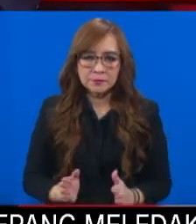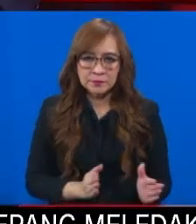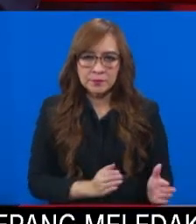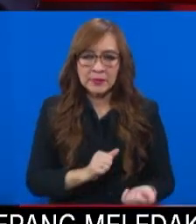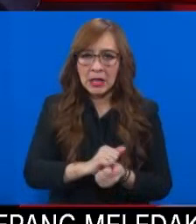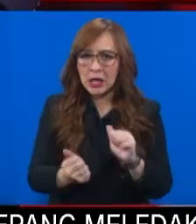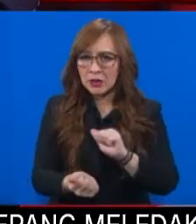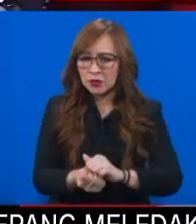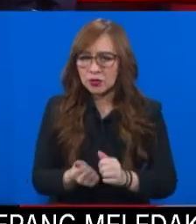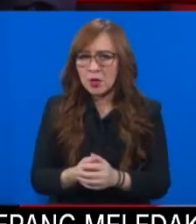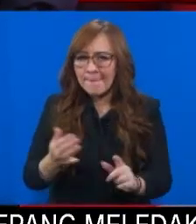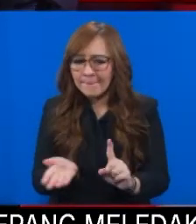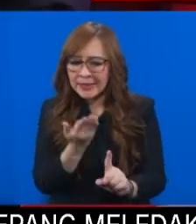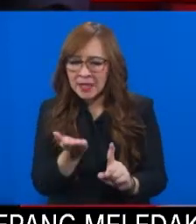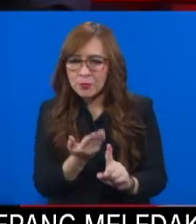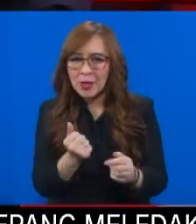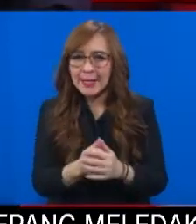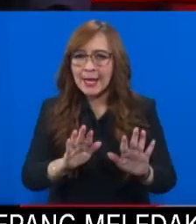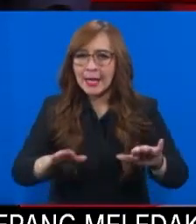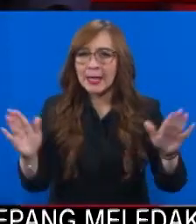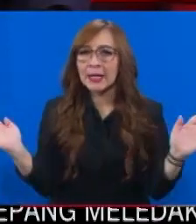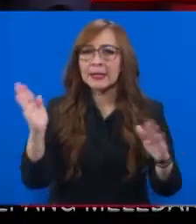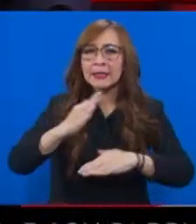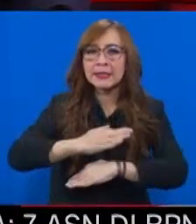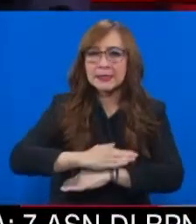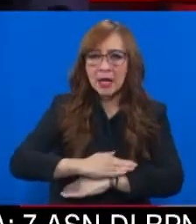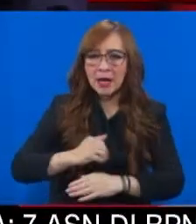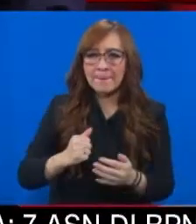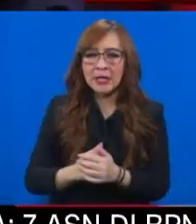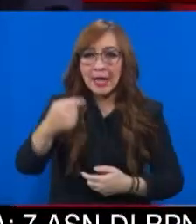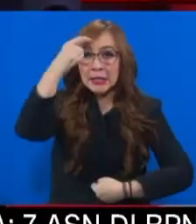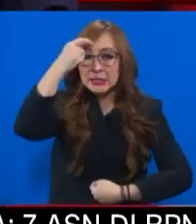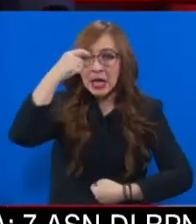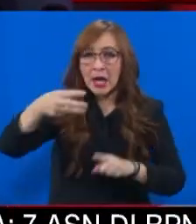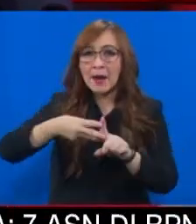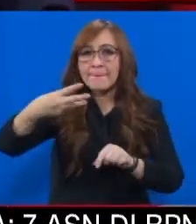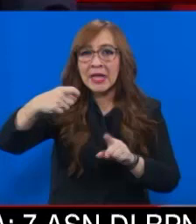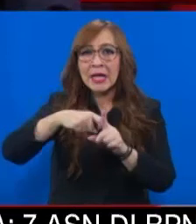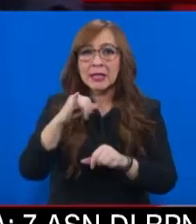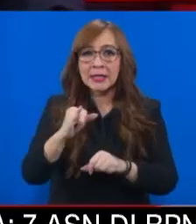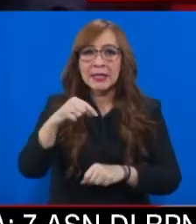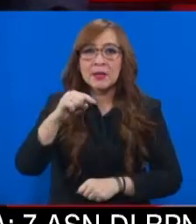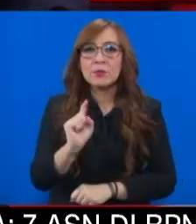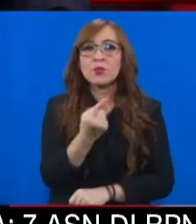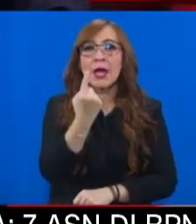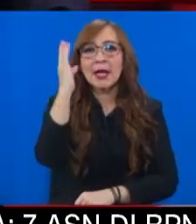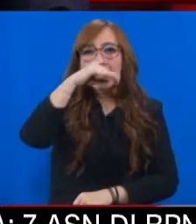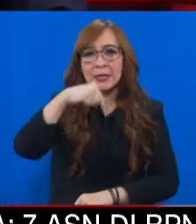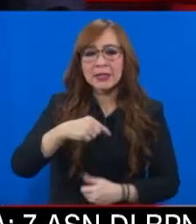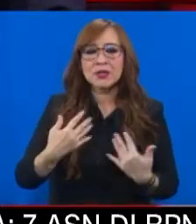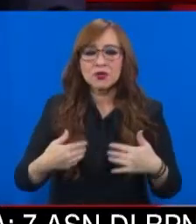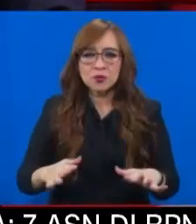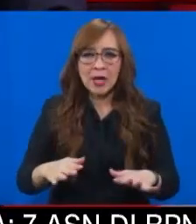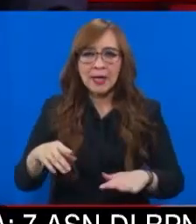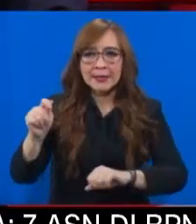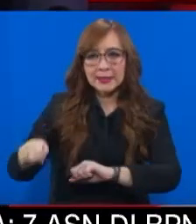Kasus pencabulan santri dengan terdakwa Muhammad Subki asal Sani atau Beki hari ini mulai disidangkan. Sidang perdana digelar secara daring dari Pengadilan